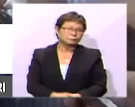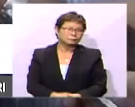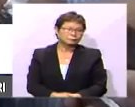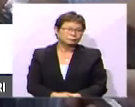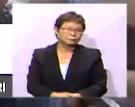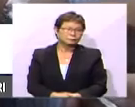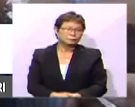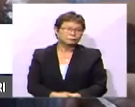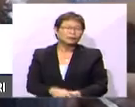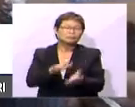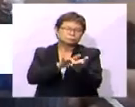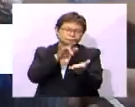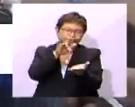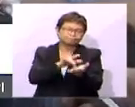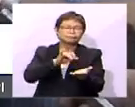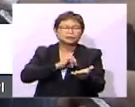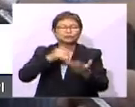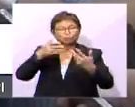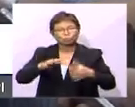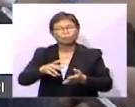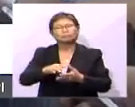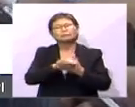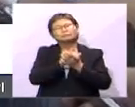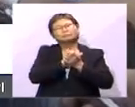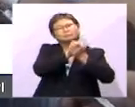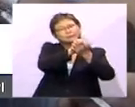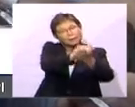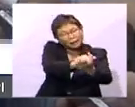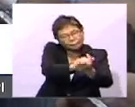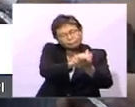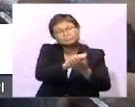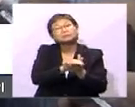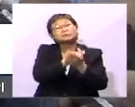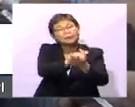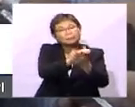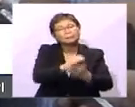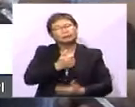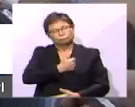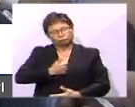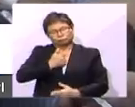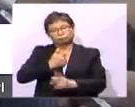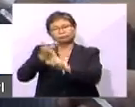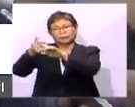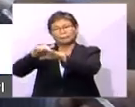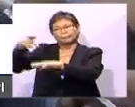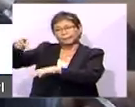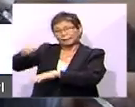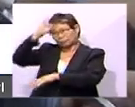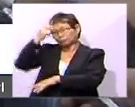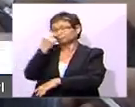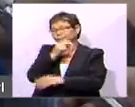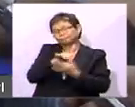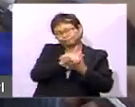Dan di kesempatan ini juga saya telah menyampaikan salam dan takziah daripada Yang Amat Berhormat Perdana Menteri sendiri